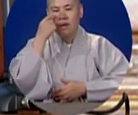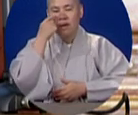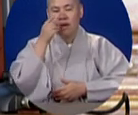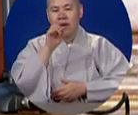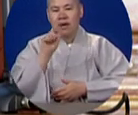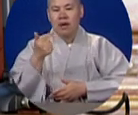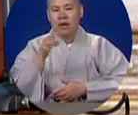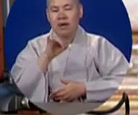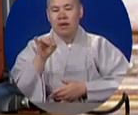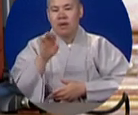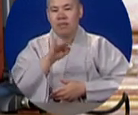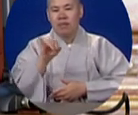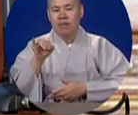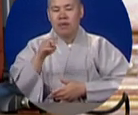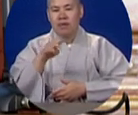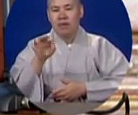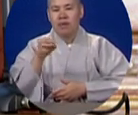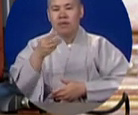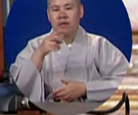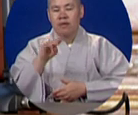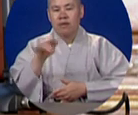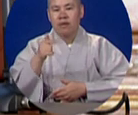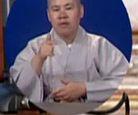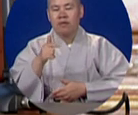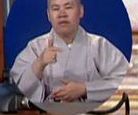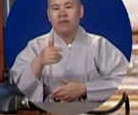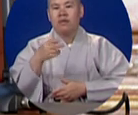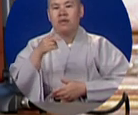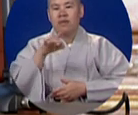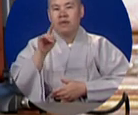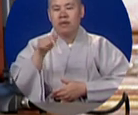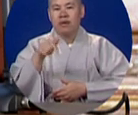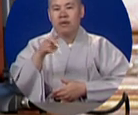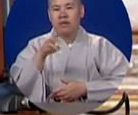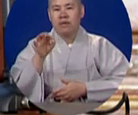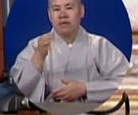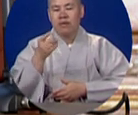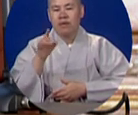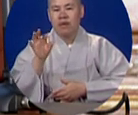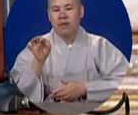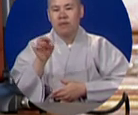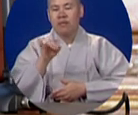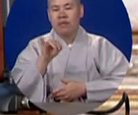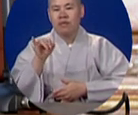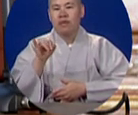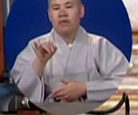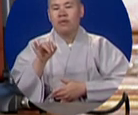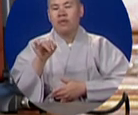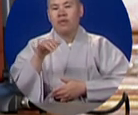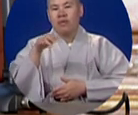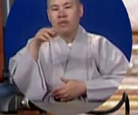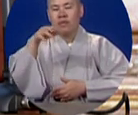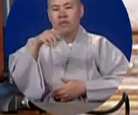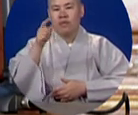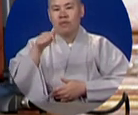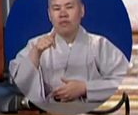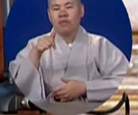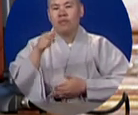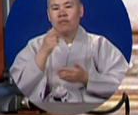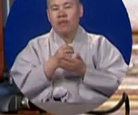색성양미 촉법을 대하되 좋다는 집착과 나쁘다는 집착을 일으키지 아니하면